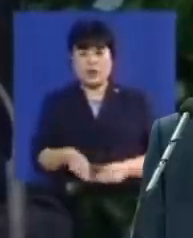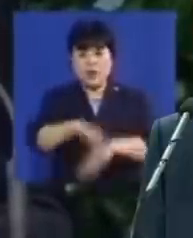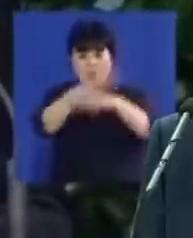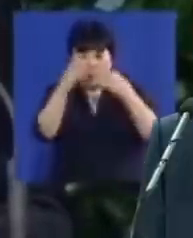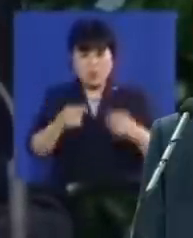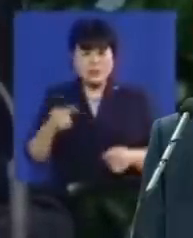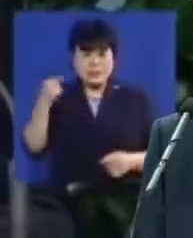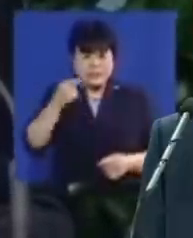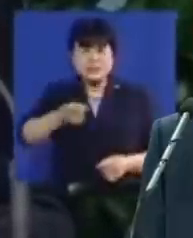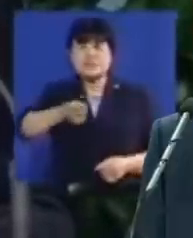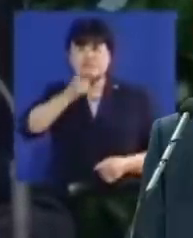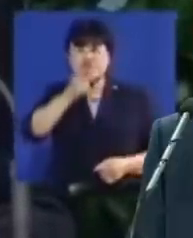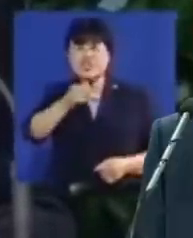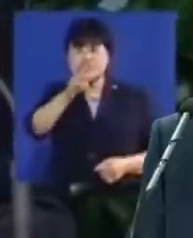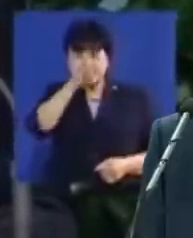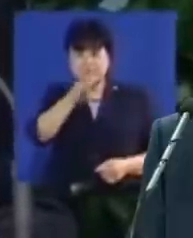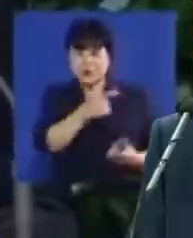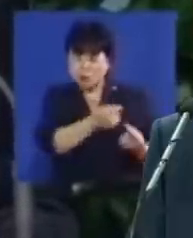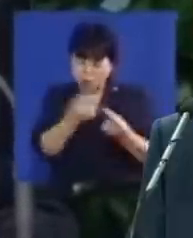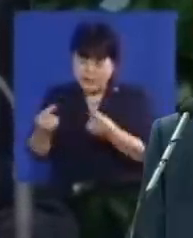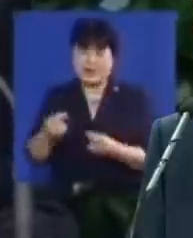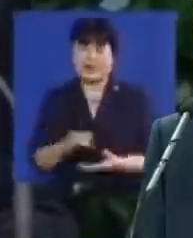모두 다 쓴 연못물이 있습니다.